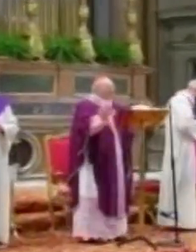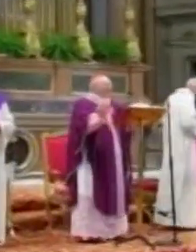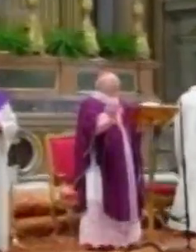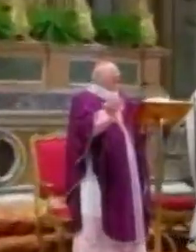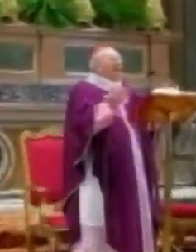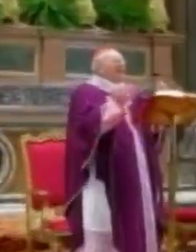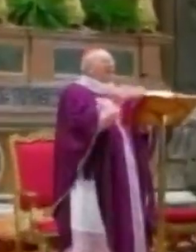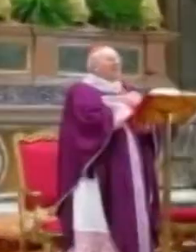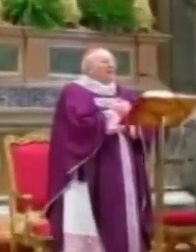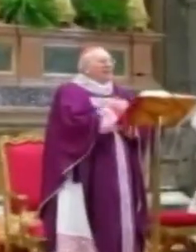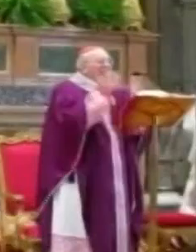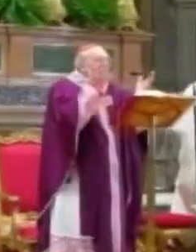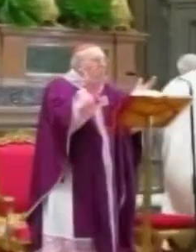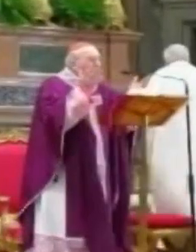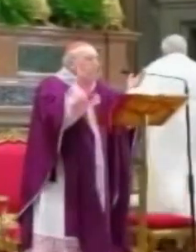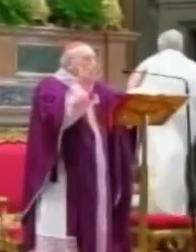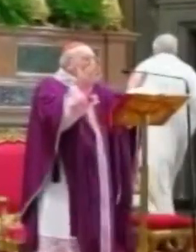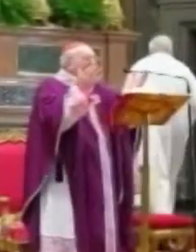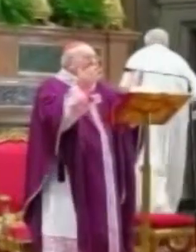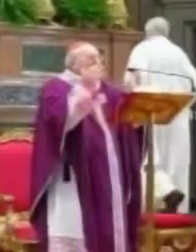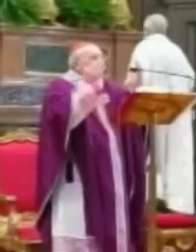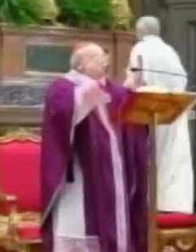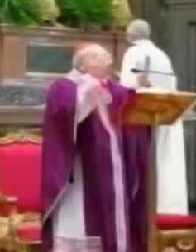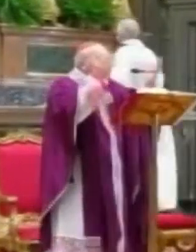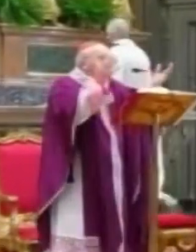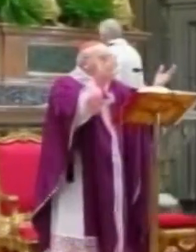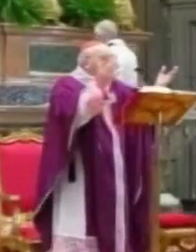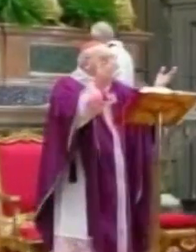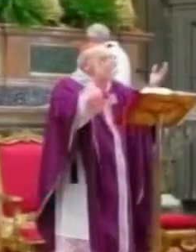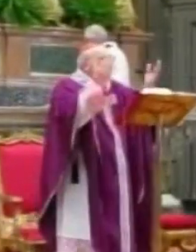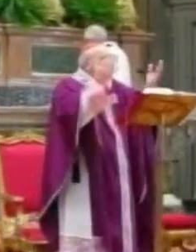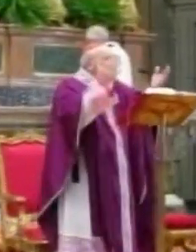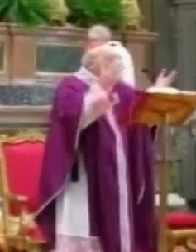dal cardinale Gian Battista Re e celebrata nella Basilica dei 12 Apostoli.